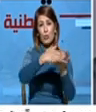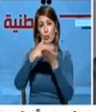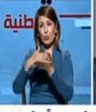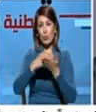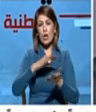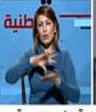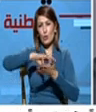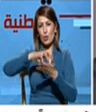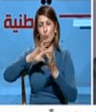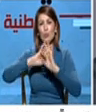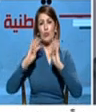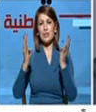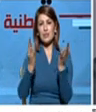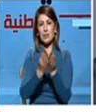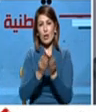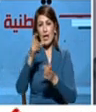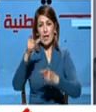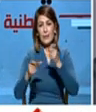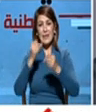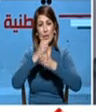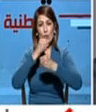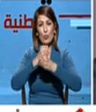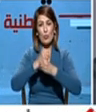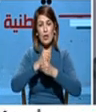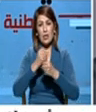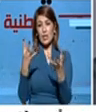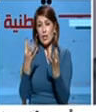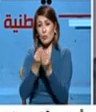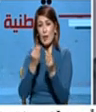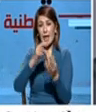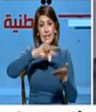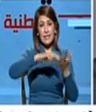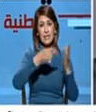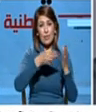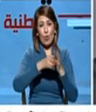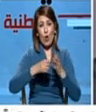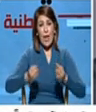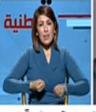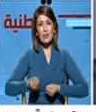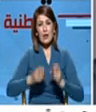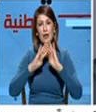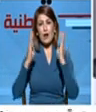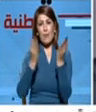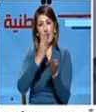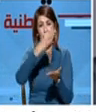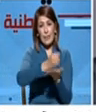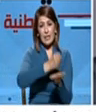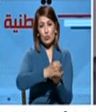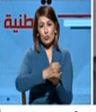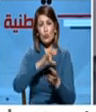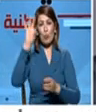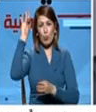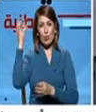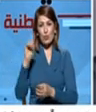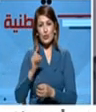ال ال الفرقه التقنيه بمختلف الادارات البريد التونسي اه الاداره العامه البريد التونسي اللي اه ما دخلت حتى جهد